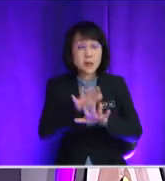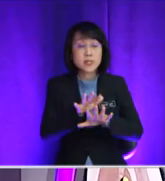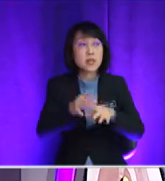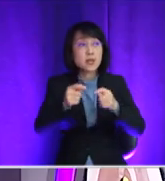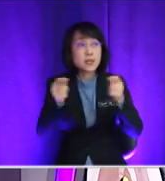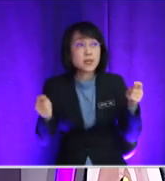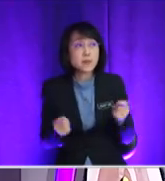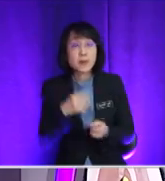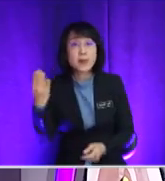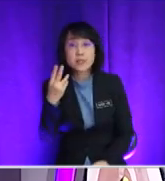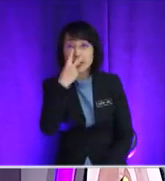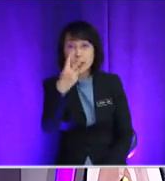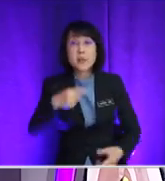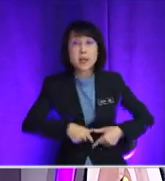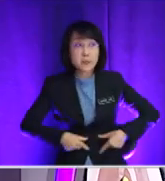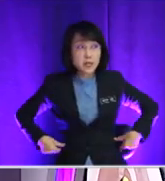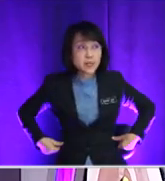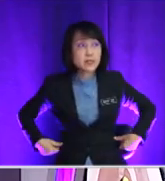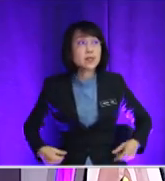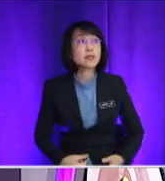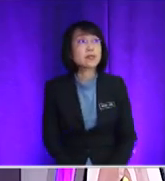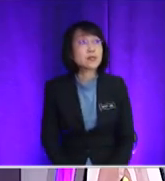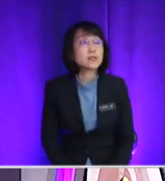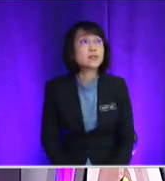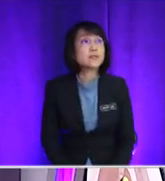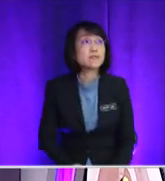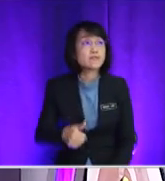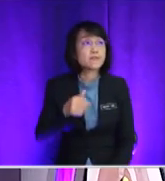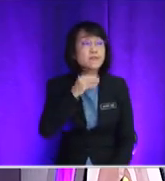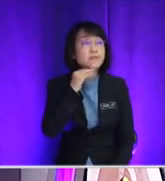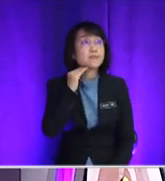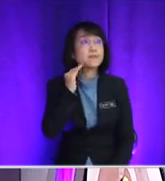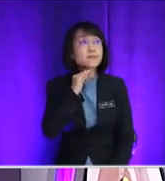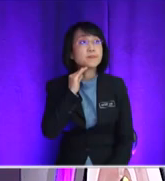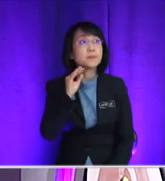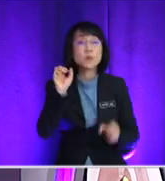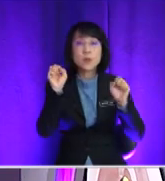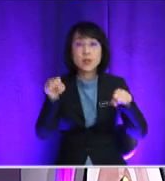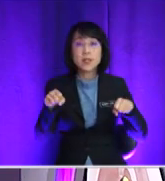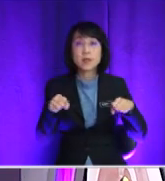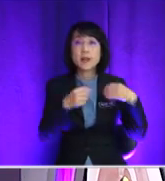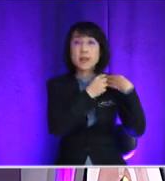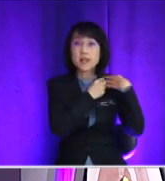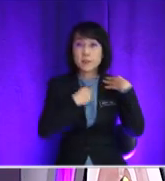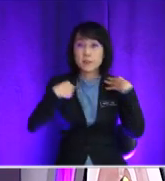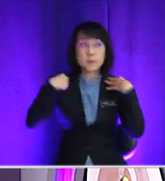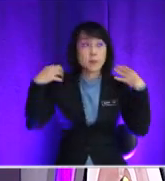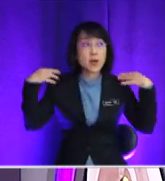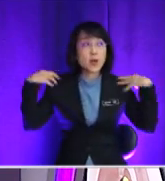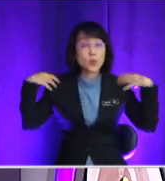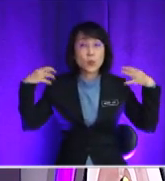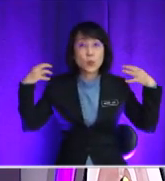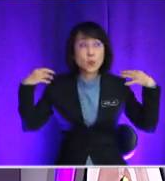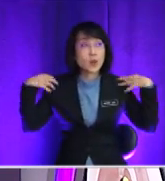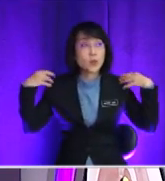nampak Hanya Dekat pinggang saja guys Oke dibully berada di bagian bahu di bagian